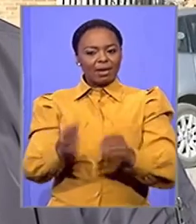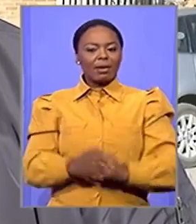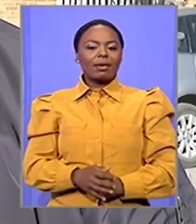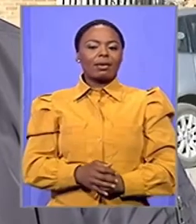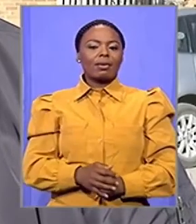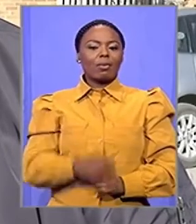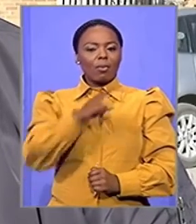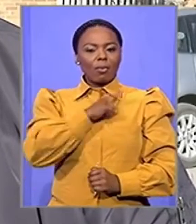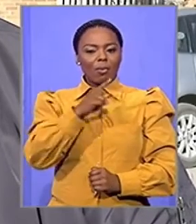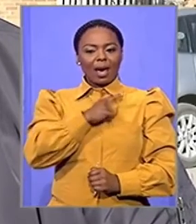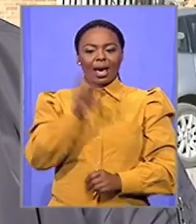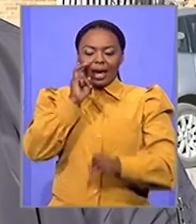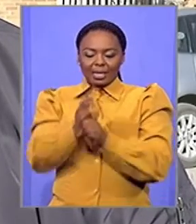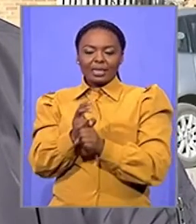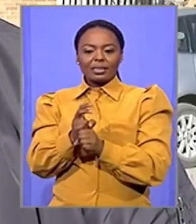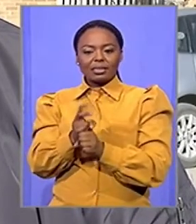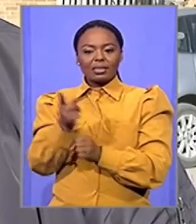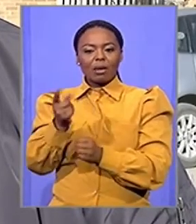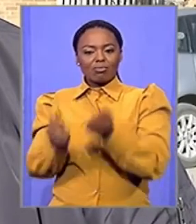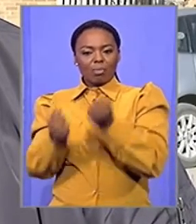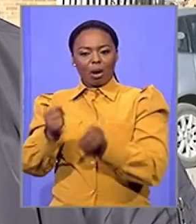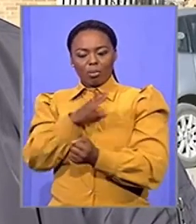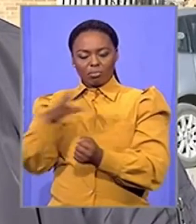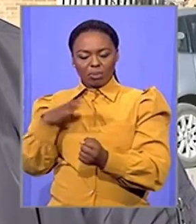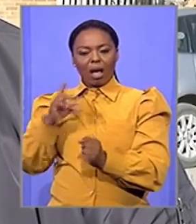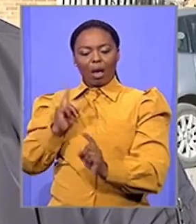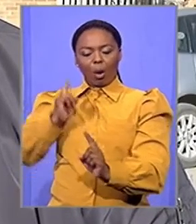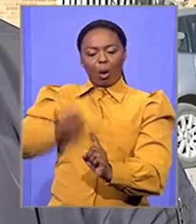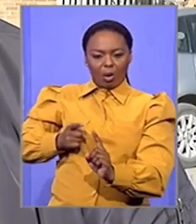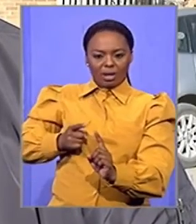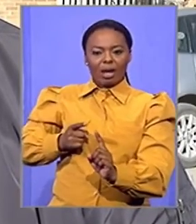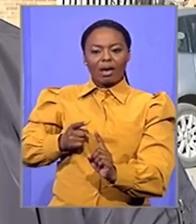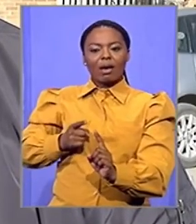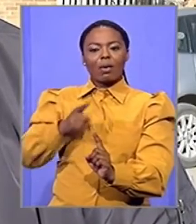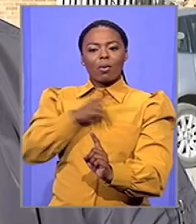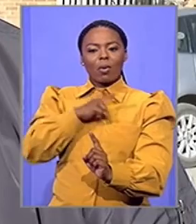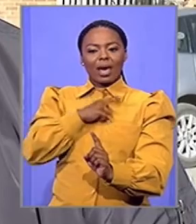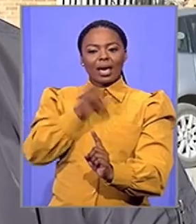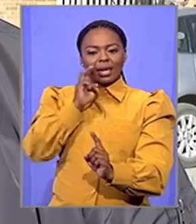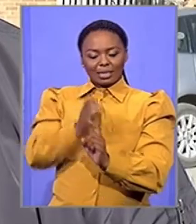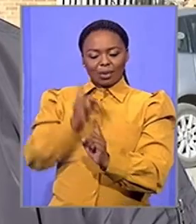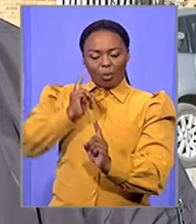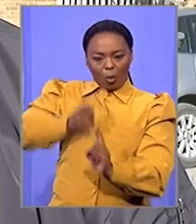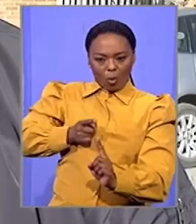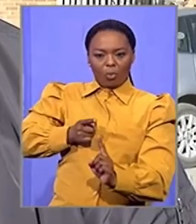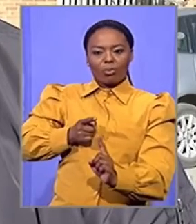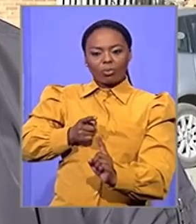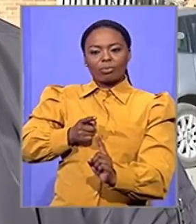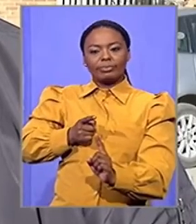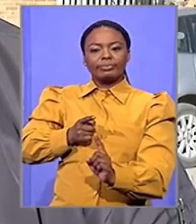en order ya lekgotla kapa taelo ena e kenywa tshebetsong ka tsela e leng hore ena le